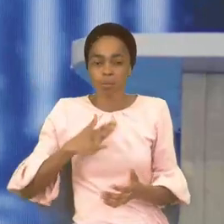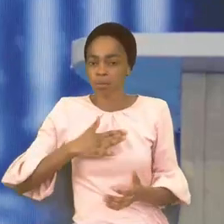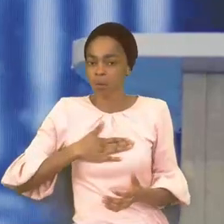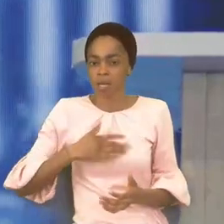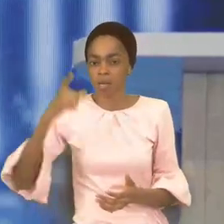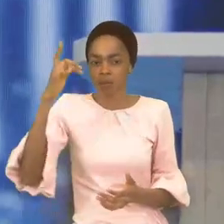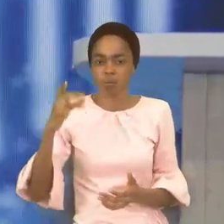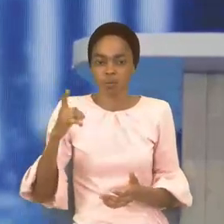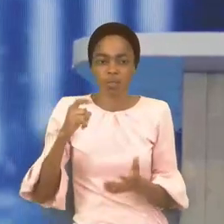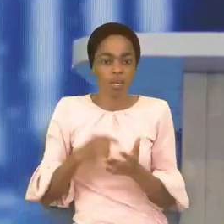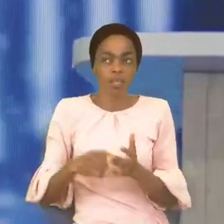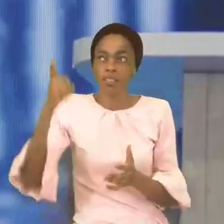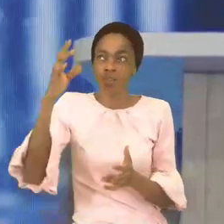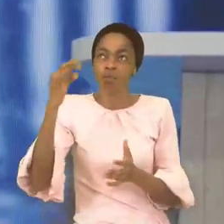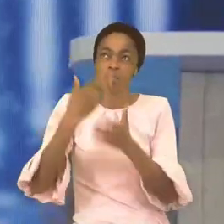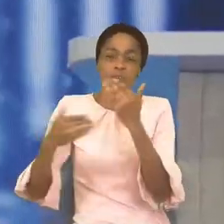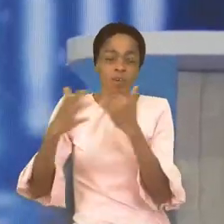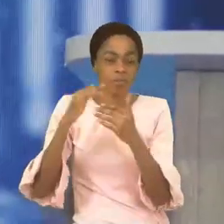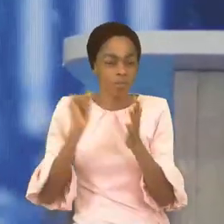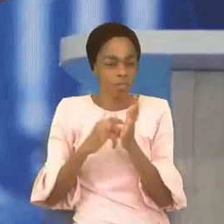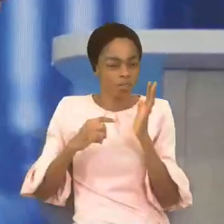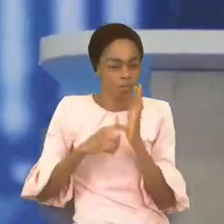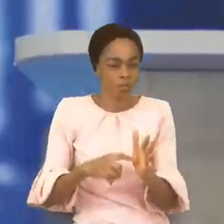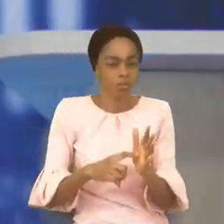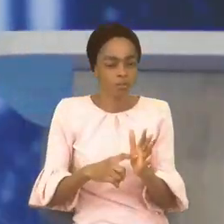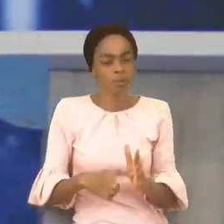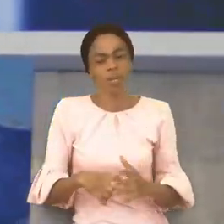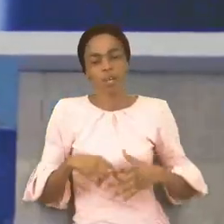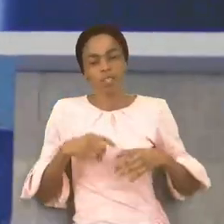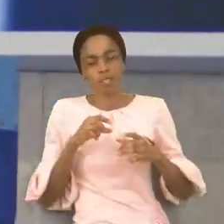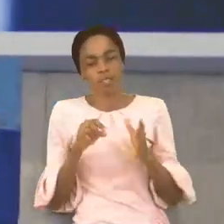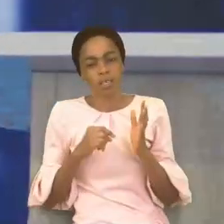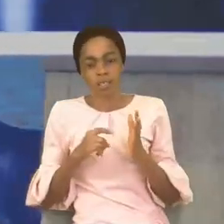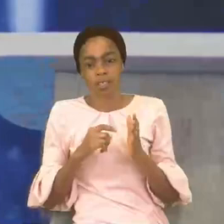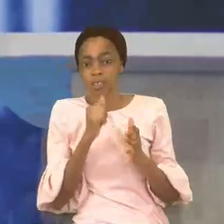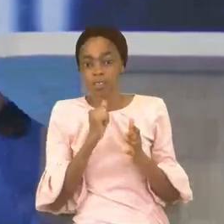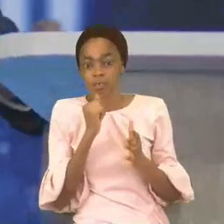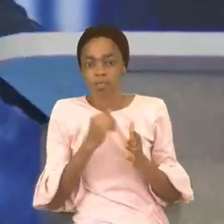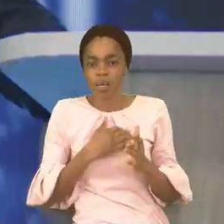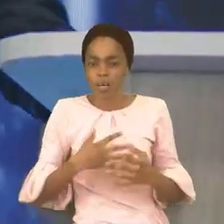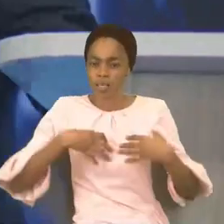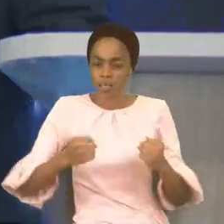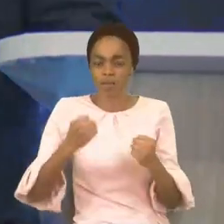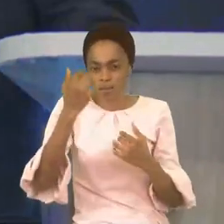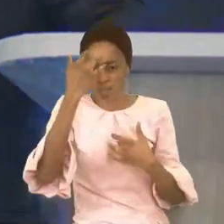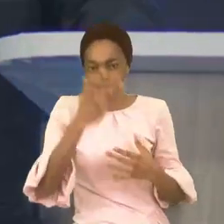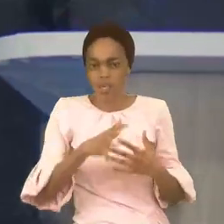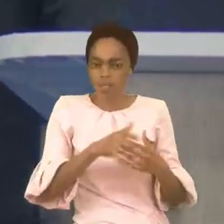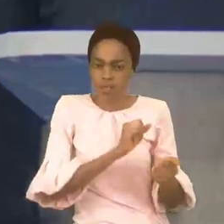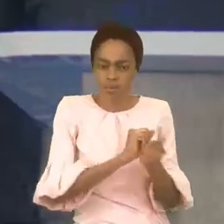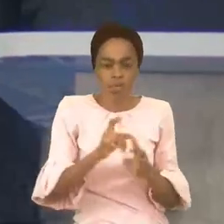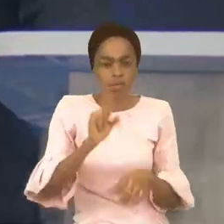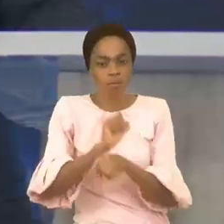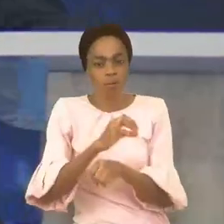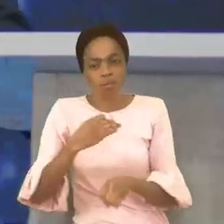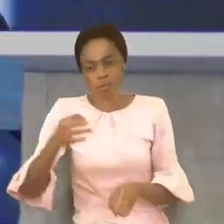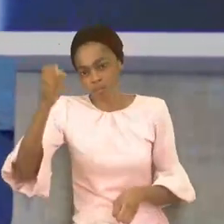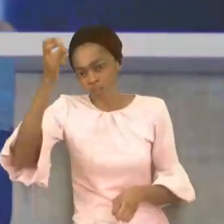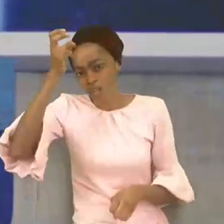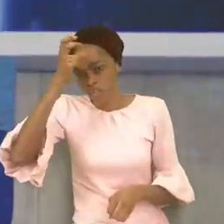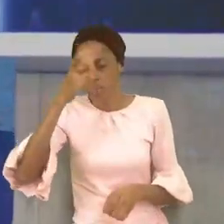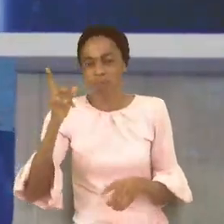ciel, celui qui révèle les secrets, celui qui guérit les malades, celui qui détruit les œufs du diable, et